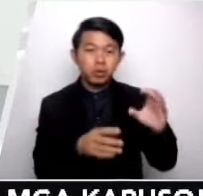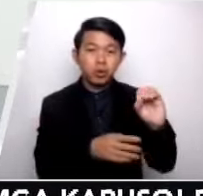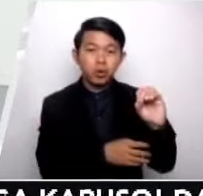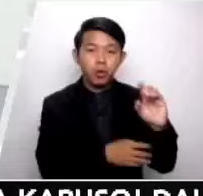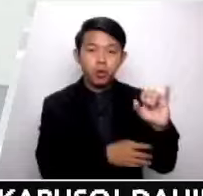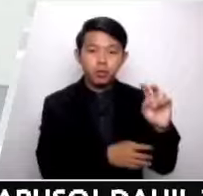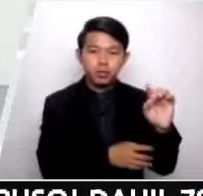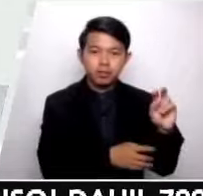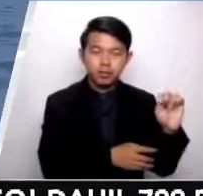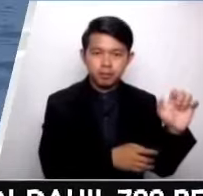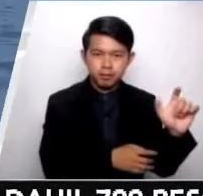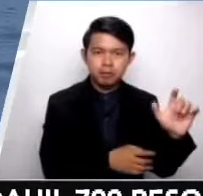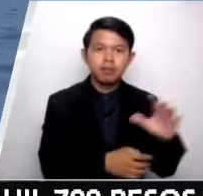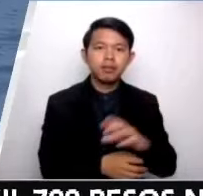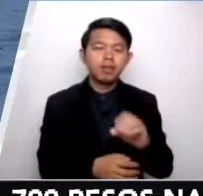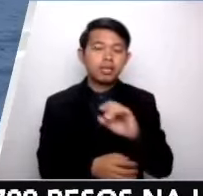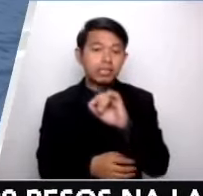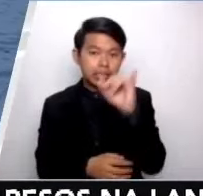ng paddleboard.